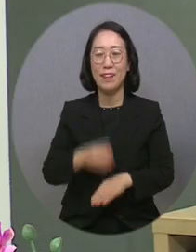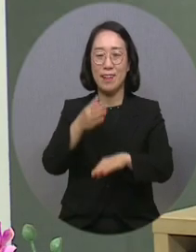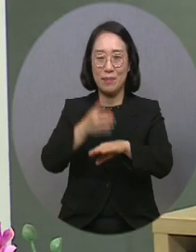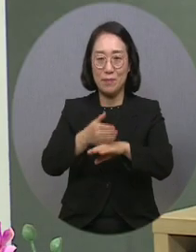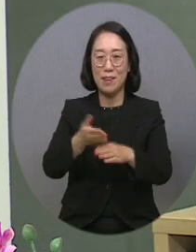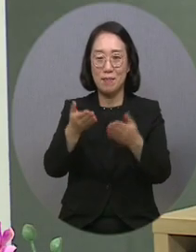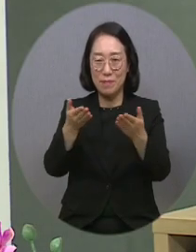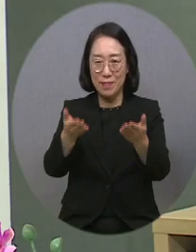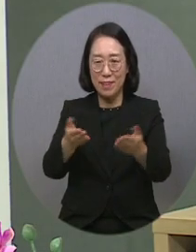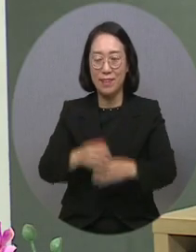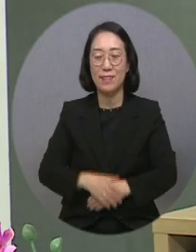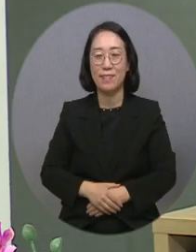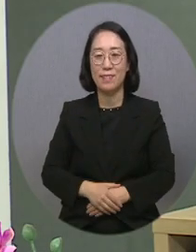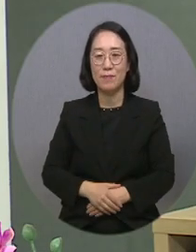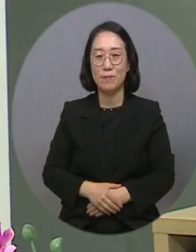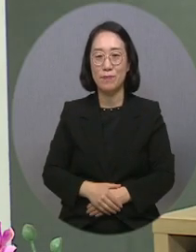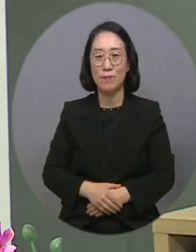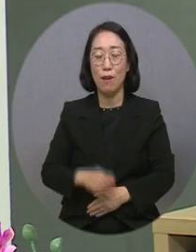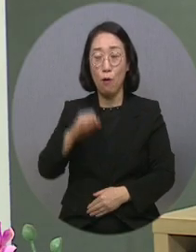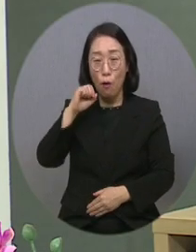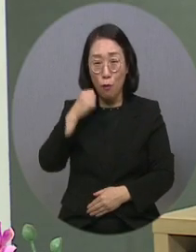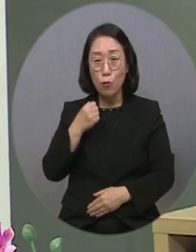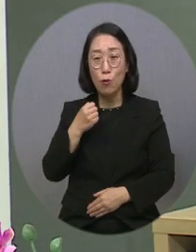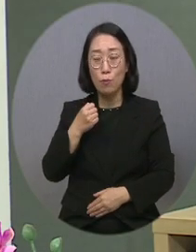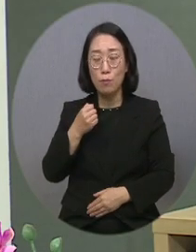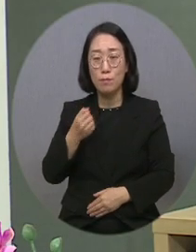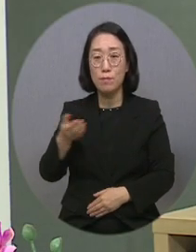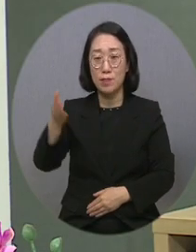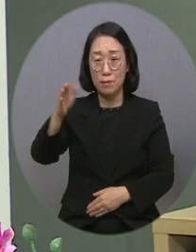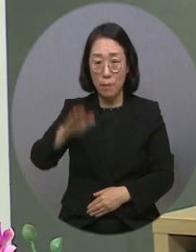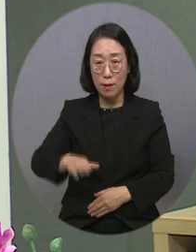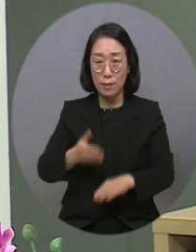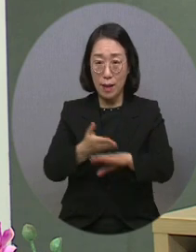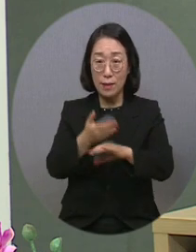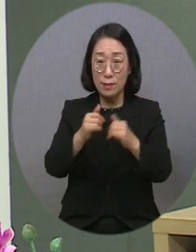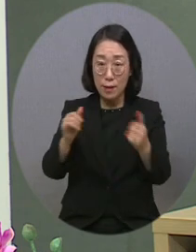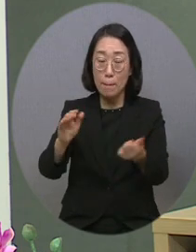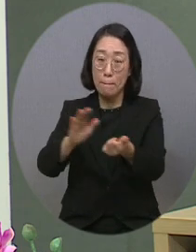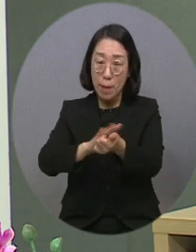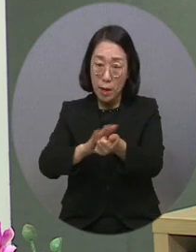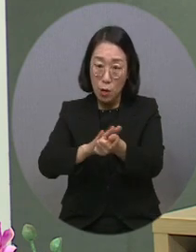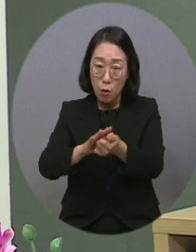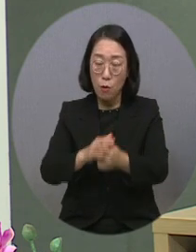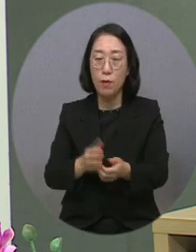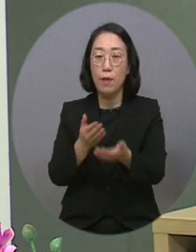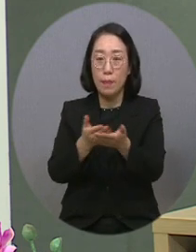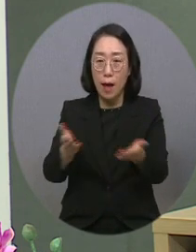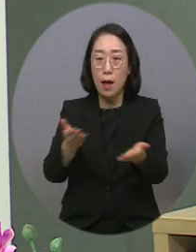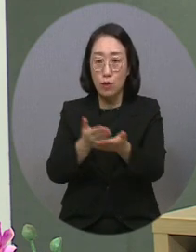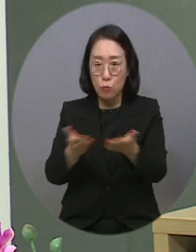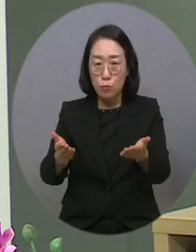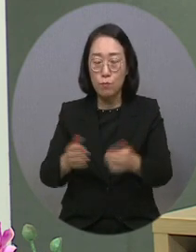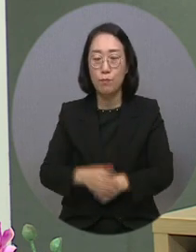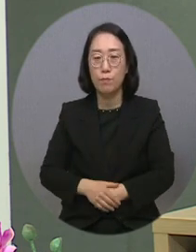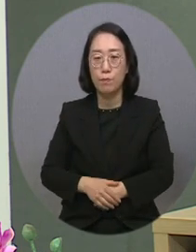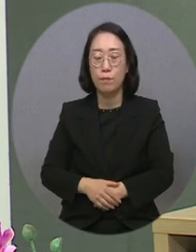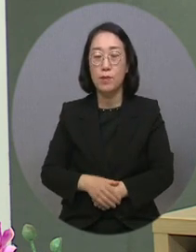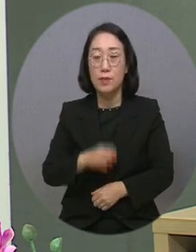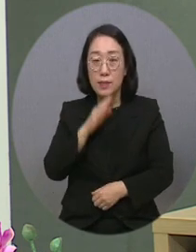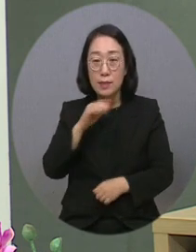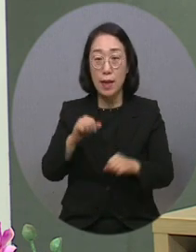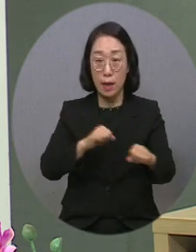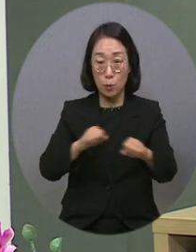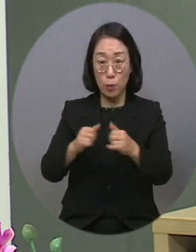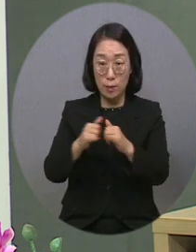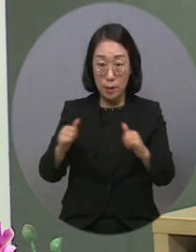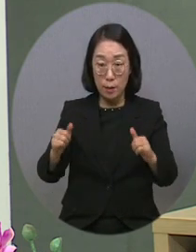감사합니다. 어려움 속에서도 남을 배려하는 나눔과 배려를 실천으로